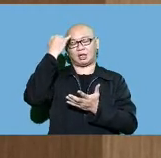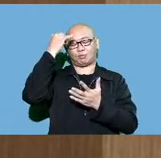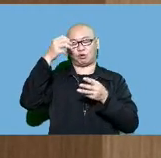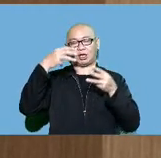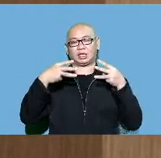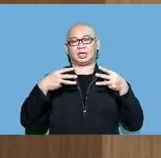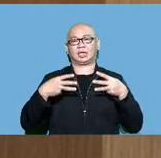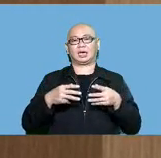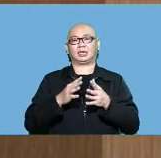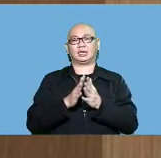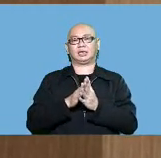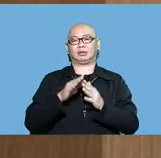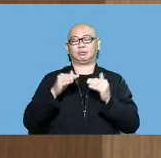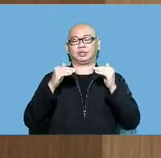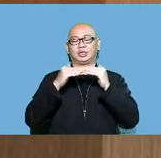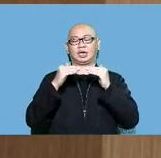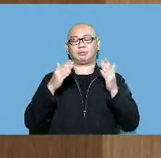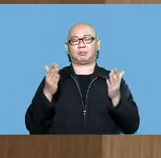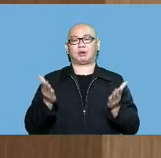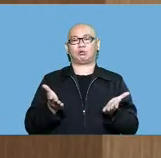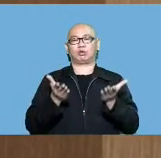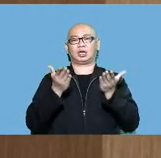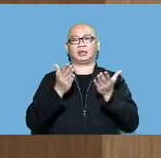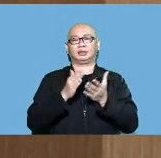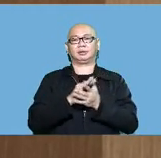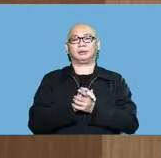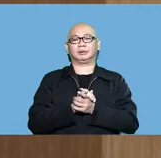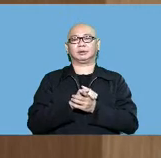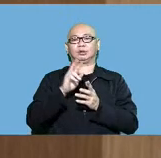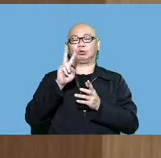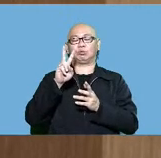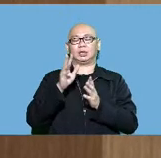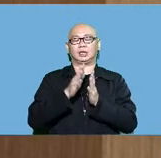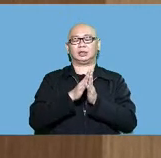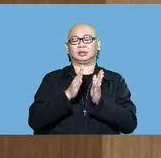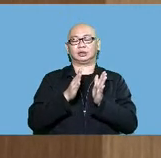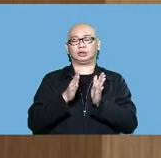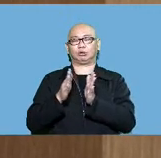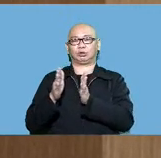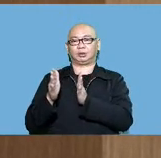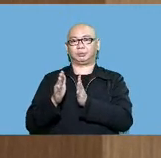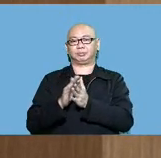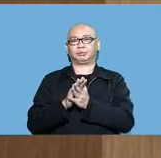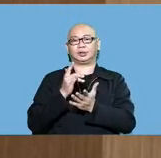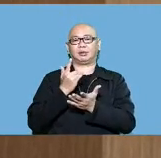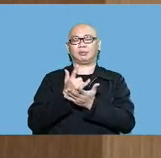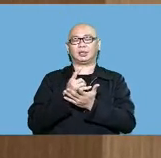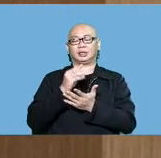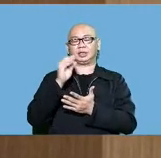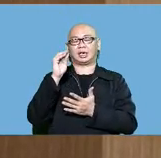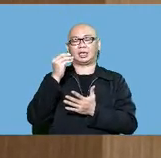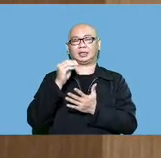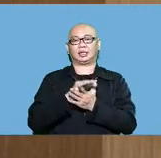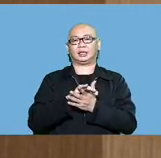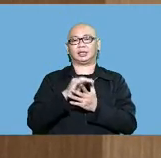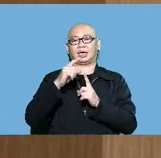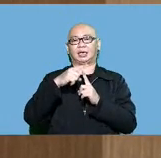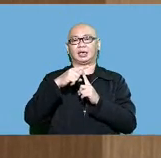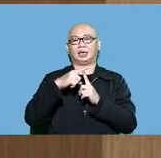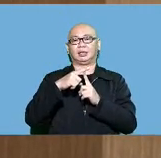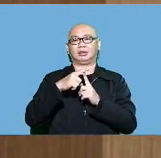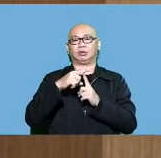dan kebijakan pembangunan. Kedua dan seterusnya ditetapkan di Jakarta pada